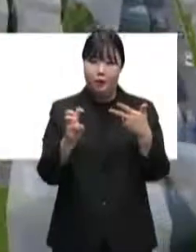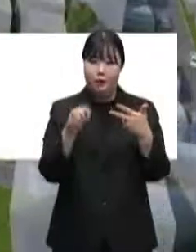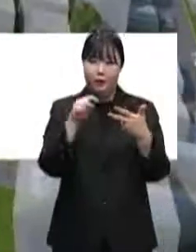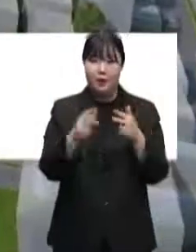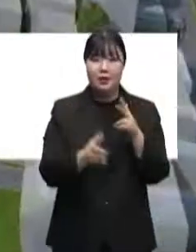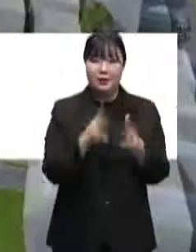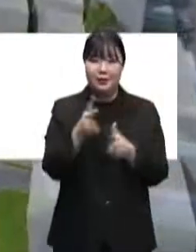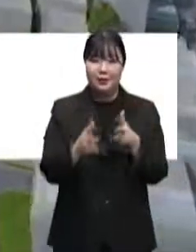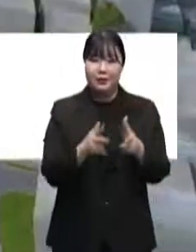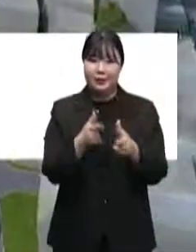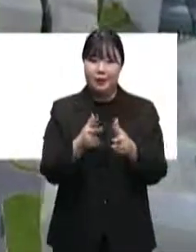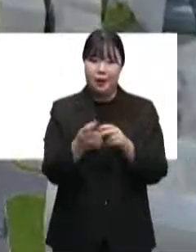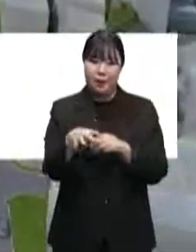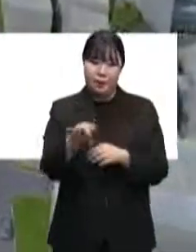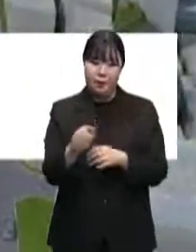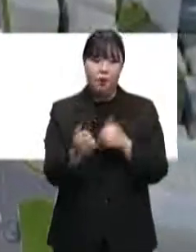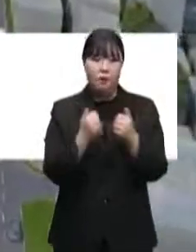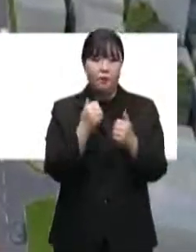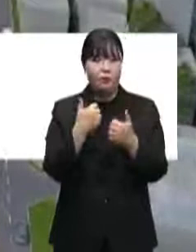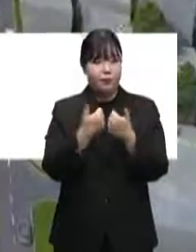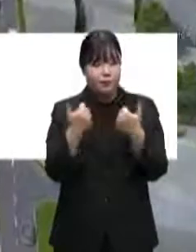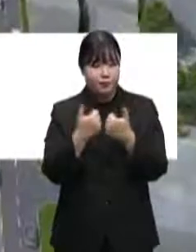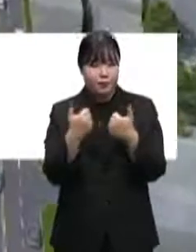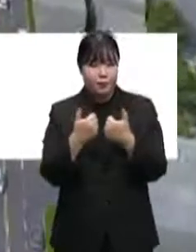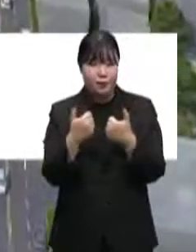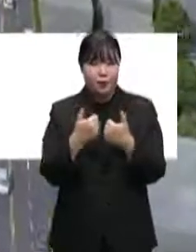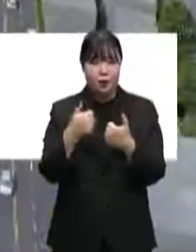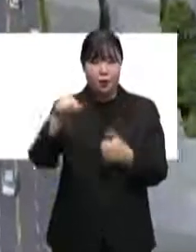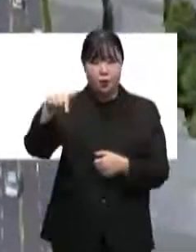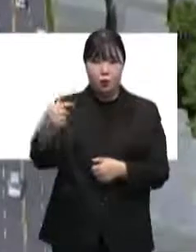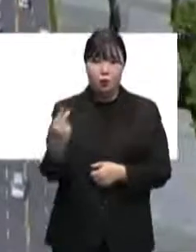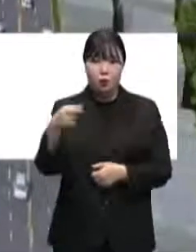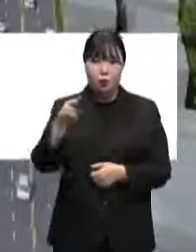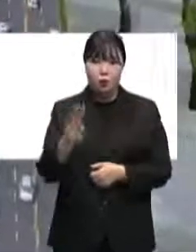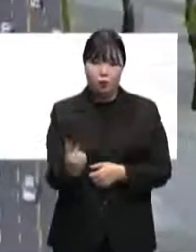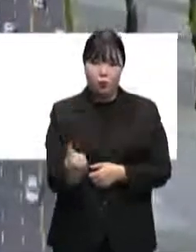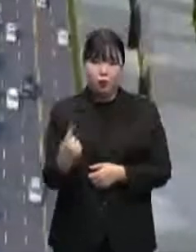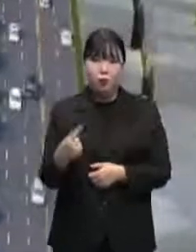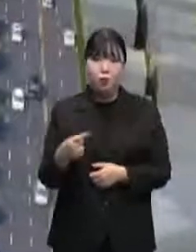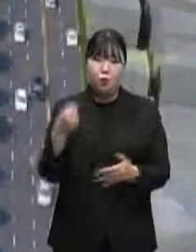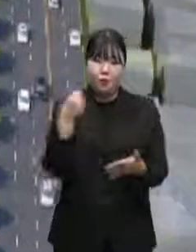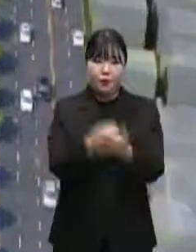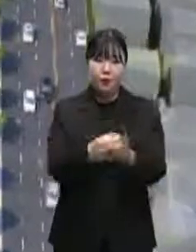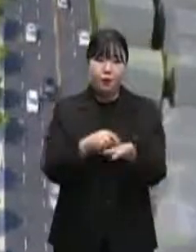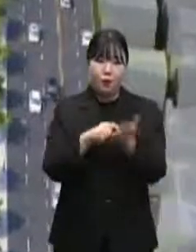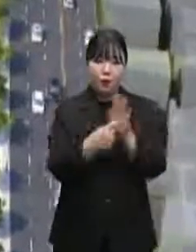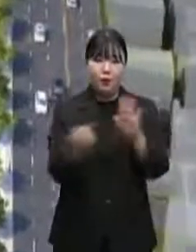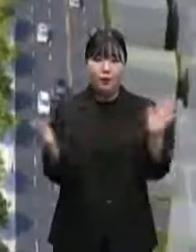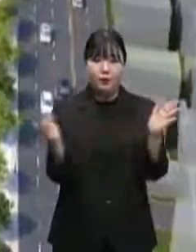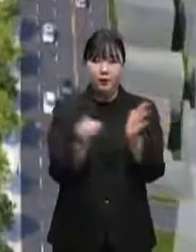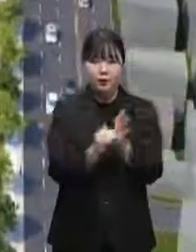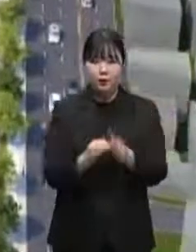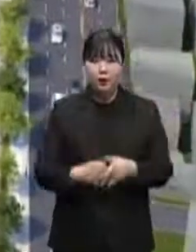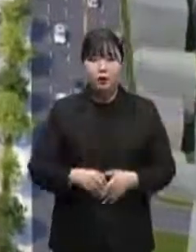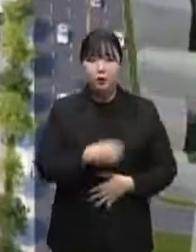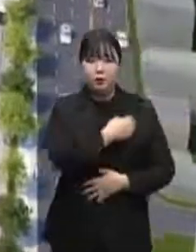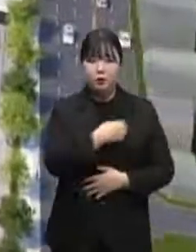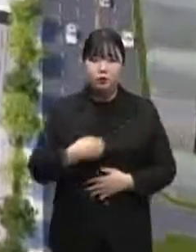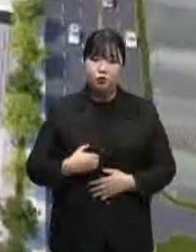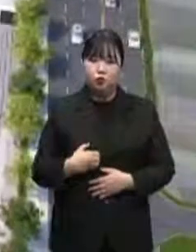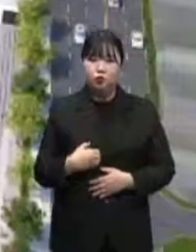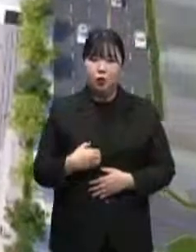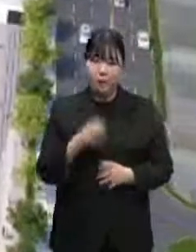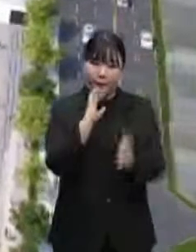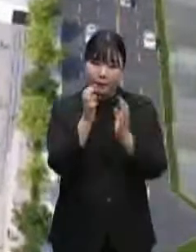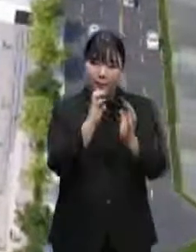우선협상대상자로 교보증권 컨소시엄을 선정했다고 공고를 통해 밝혔습니다 고는 우선협상 대상자가